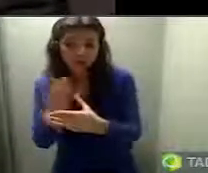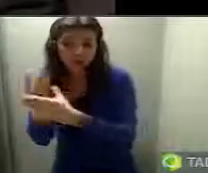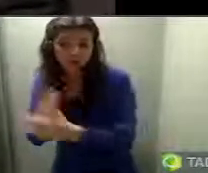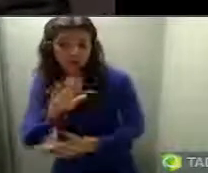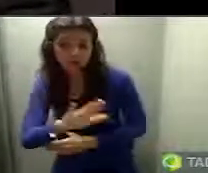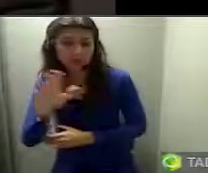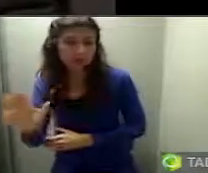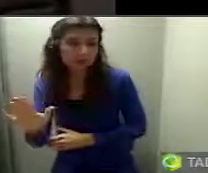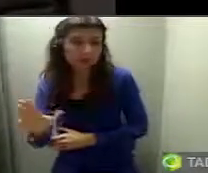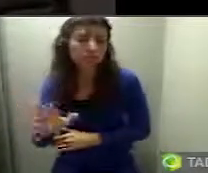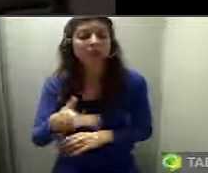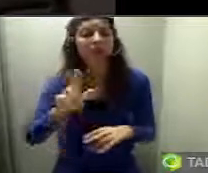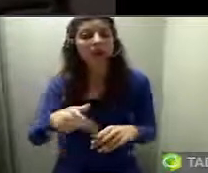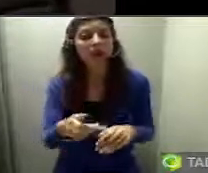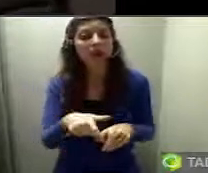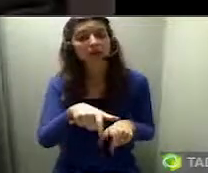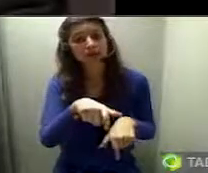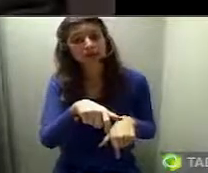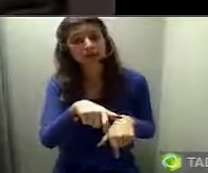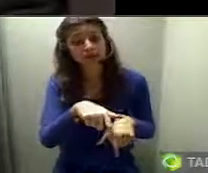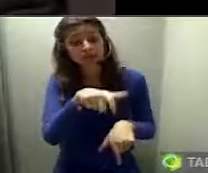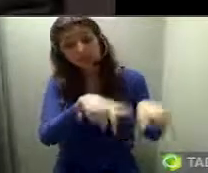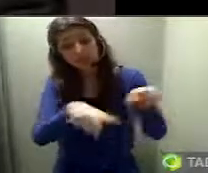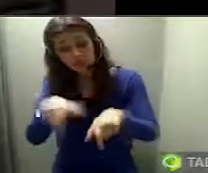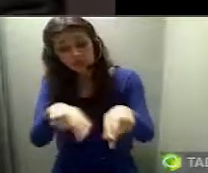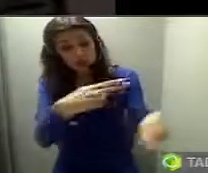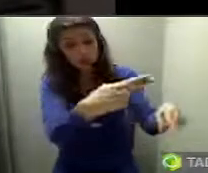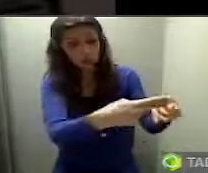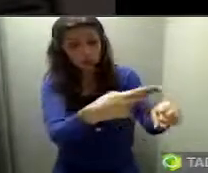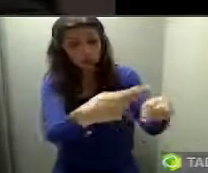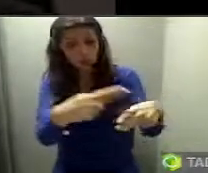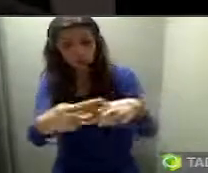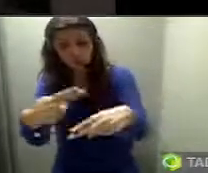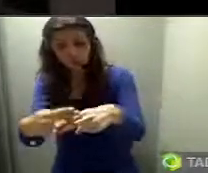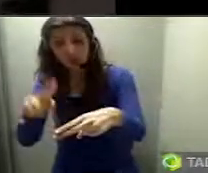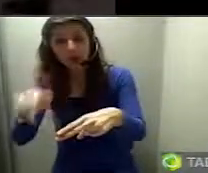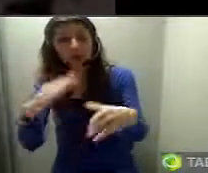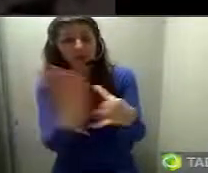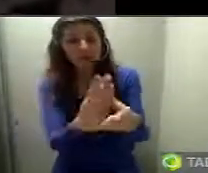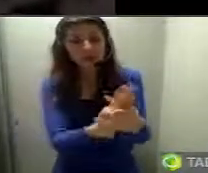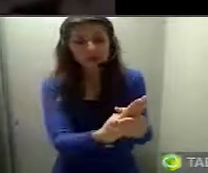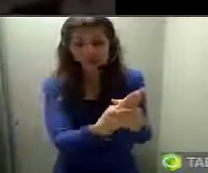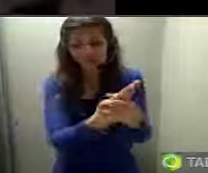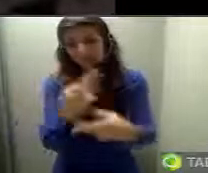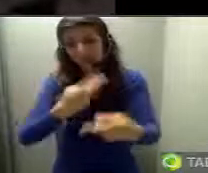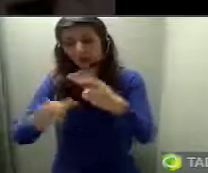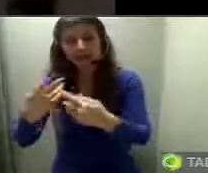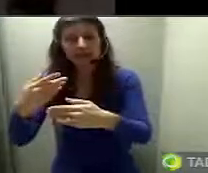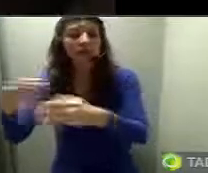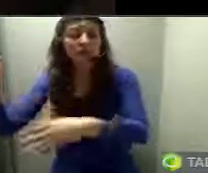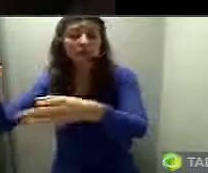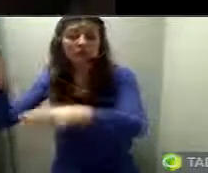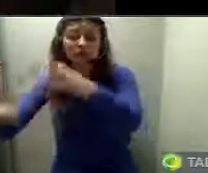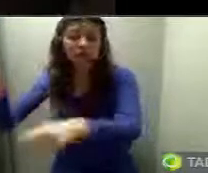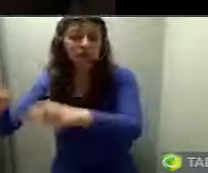ces nommés, après, ont été examinés par des jurys restreints pour certaines catégories ou